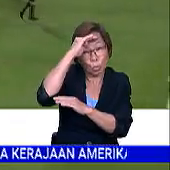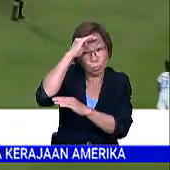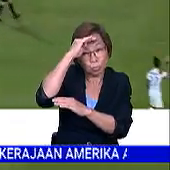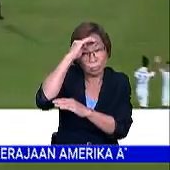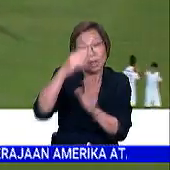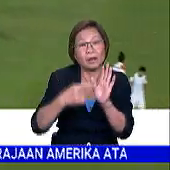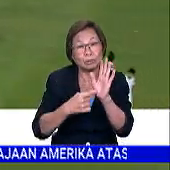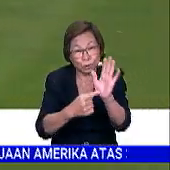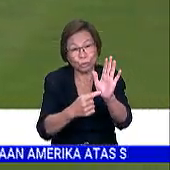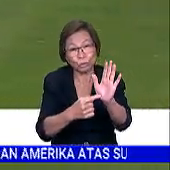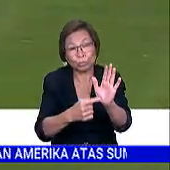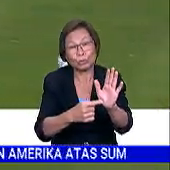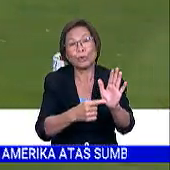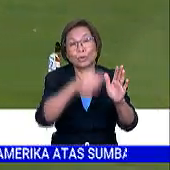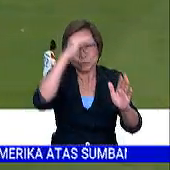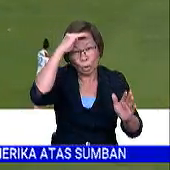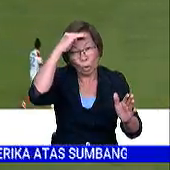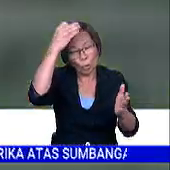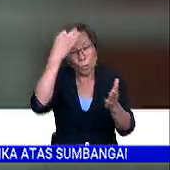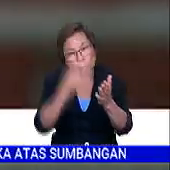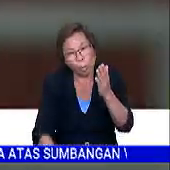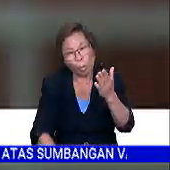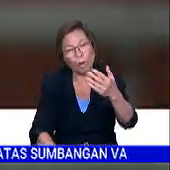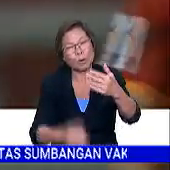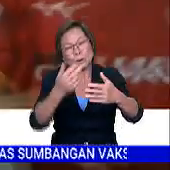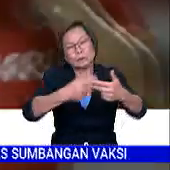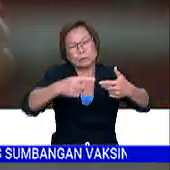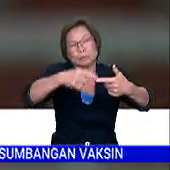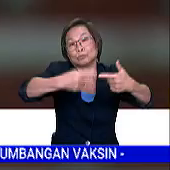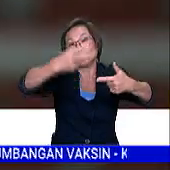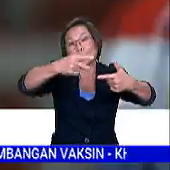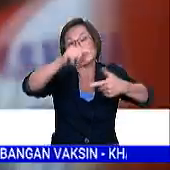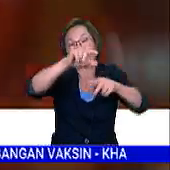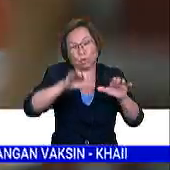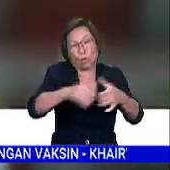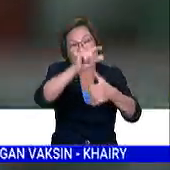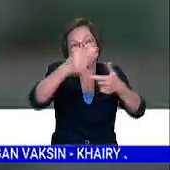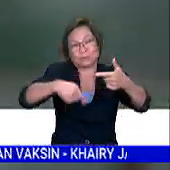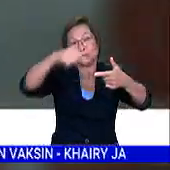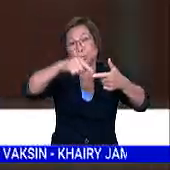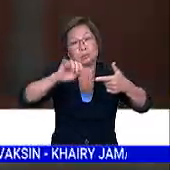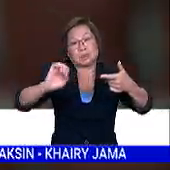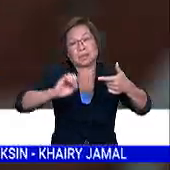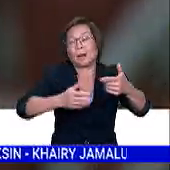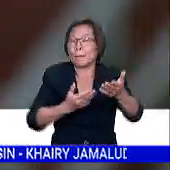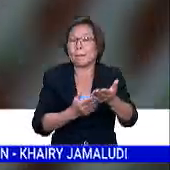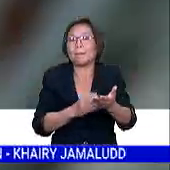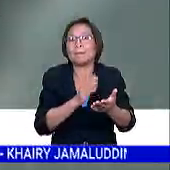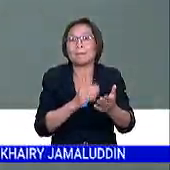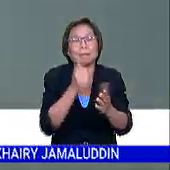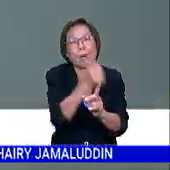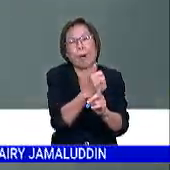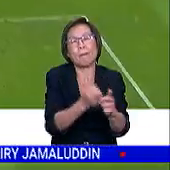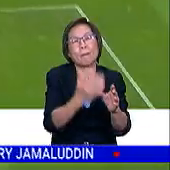ini menyaksikan mereka gagal menghuni kedudukan 2 teratas kumpulan G sekaligus terlepas tiket automatik ke peringkat